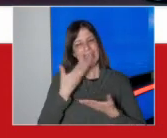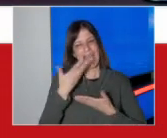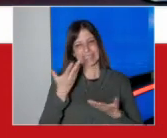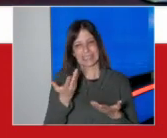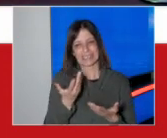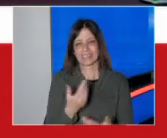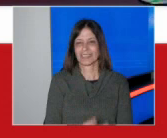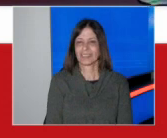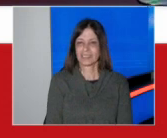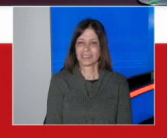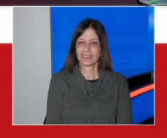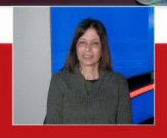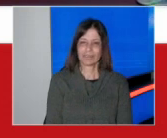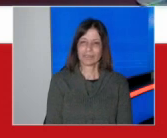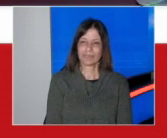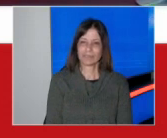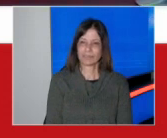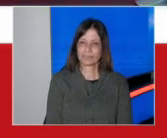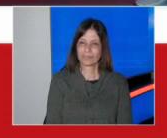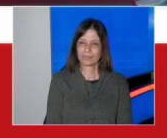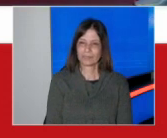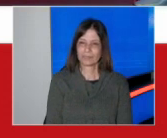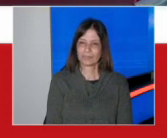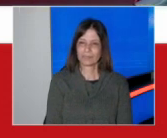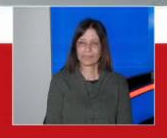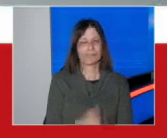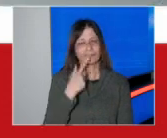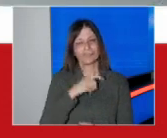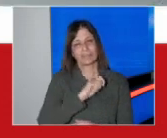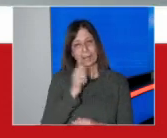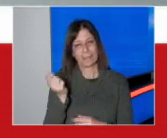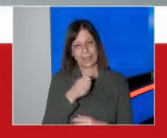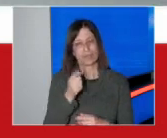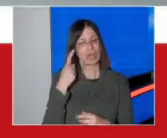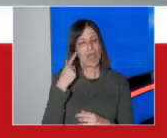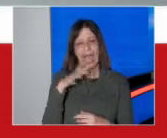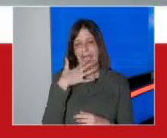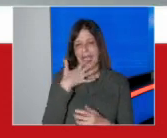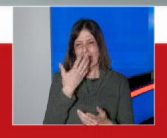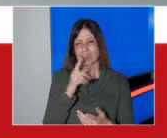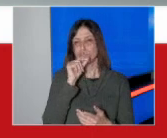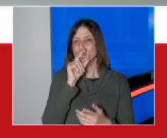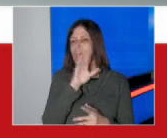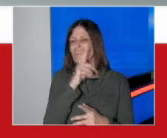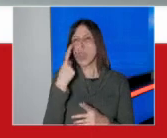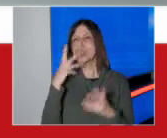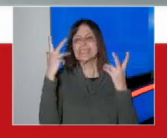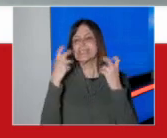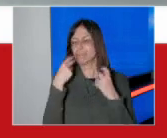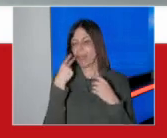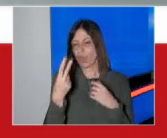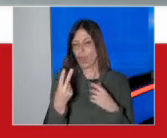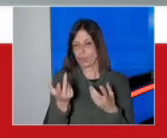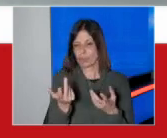ל... בבקשה, כן, תן את השנקל שלך, כן. כן, לפינג פונג הזה, אני חושב שזה היה חריף מאוד, ציוץ שאף אחד לא ציפה